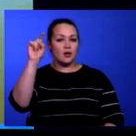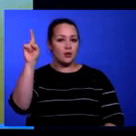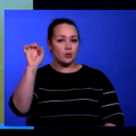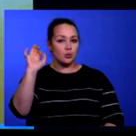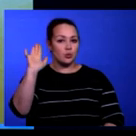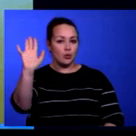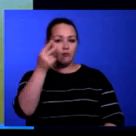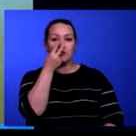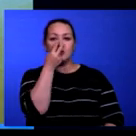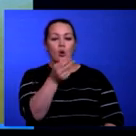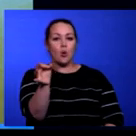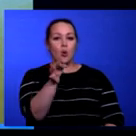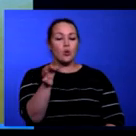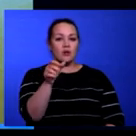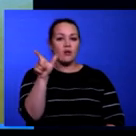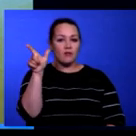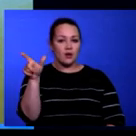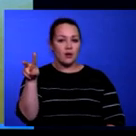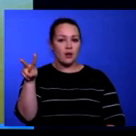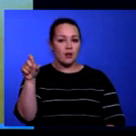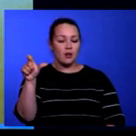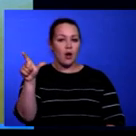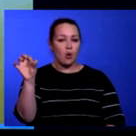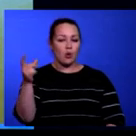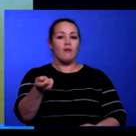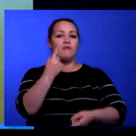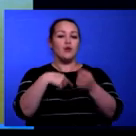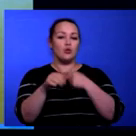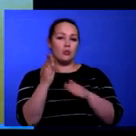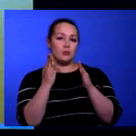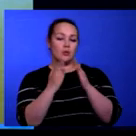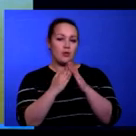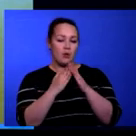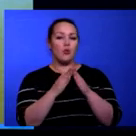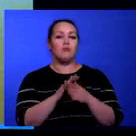заглянув на остров глаголов вернемся домой поехали